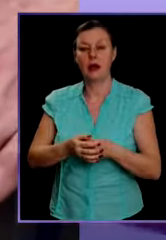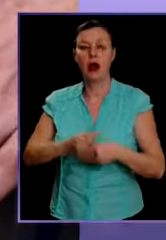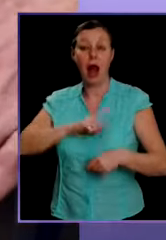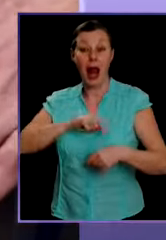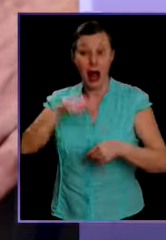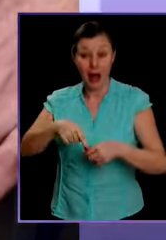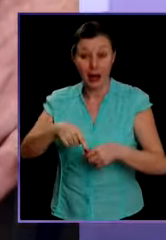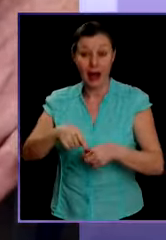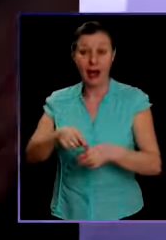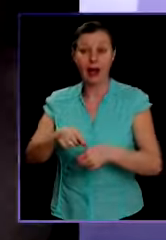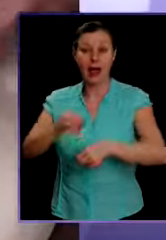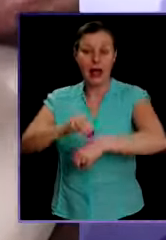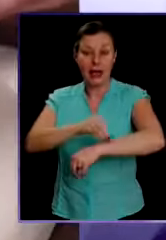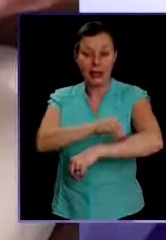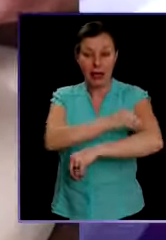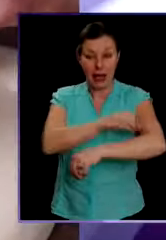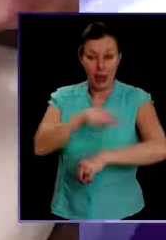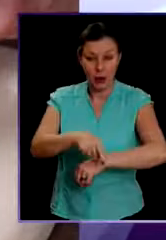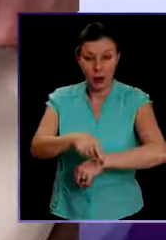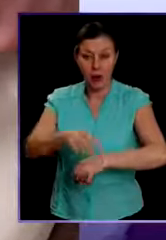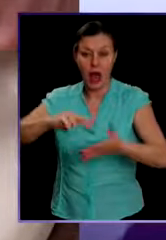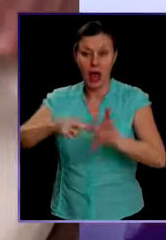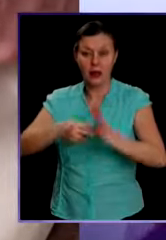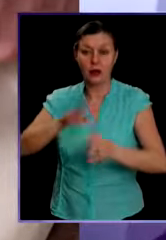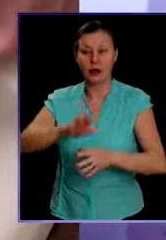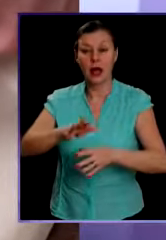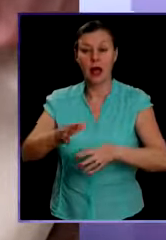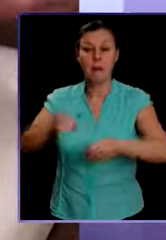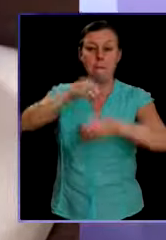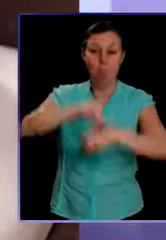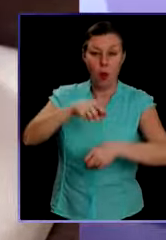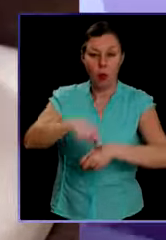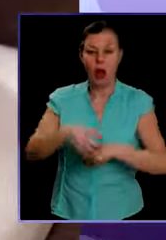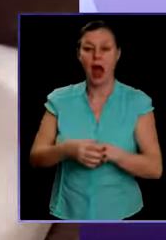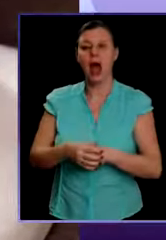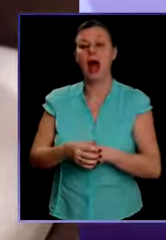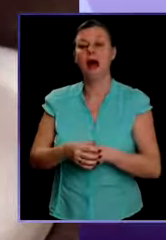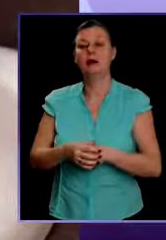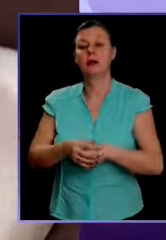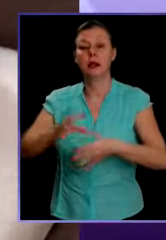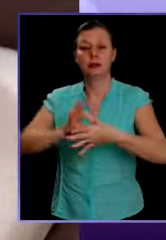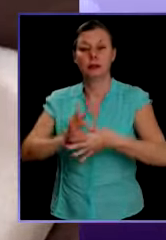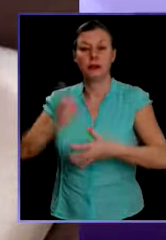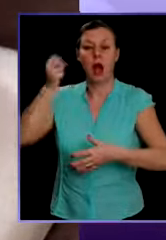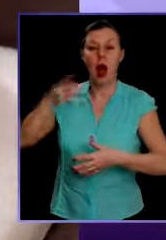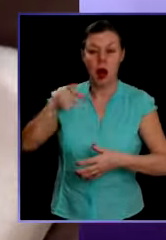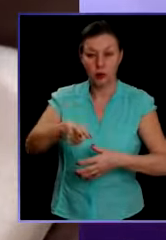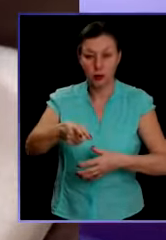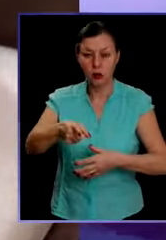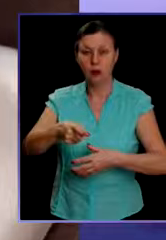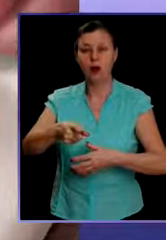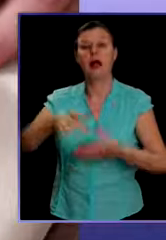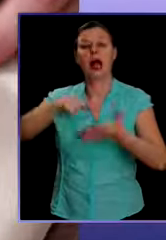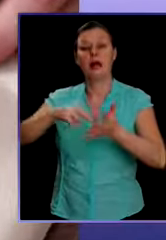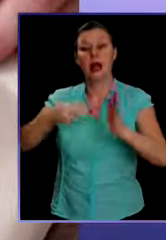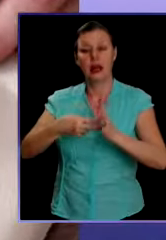egy szenzor, egy érzékelő, amit egy belövő eszközzel behelyeznek a bőr alá. Erre rácsatlakoztatnak egy távadót, ami